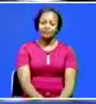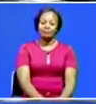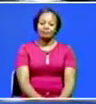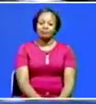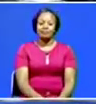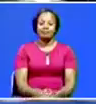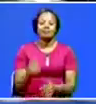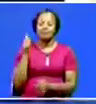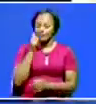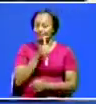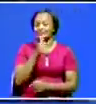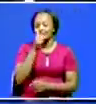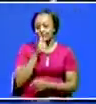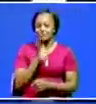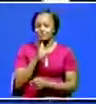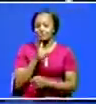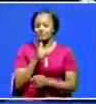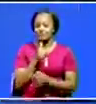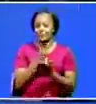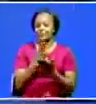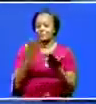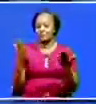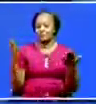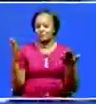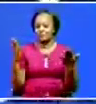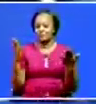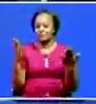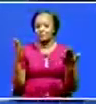Siri ya mtungi ajuae kata, wamesema wahenga.